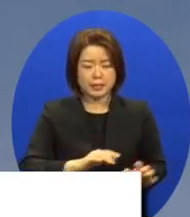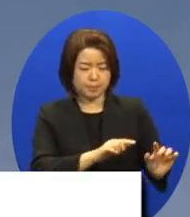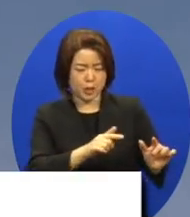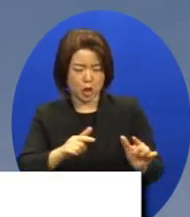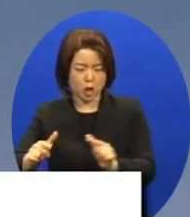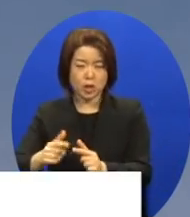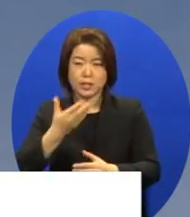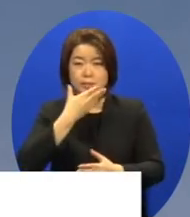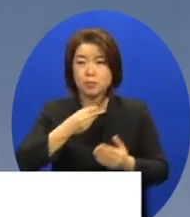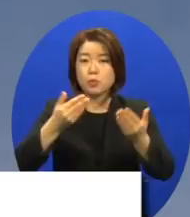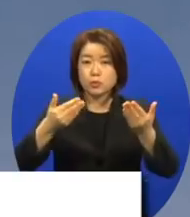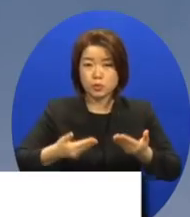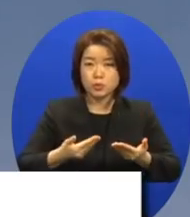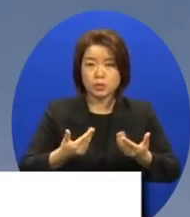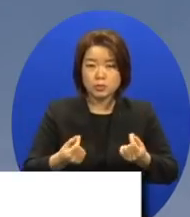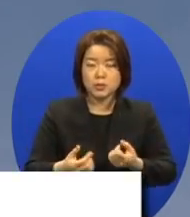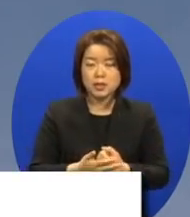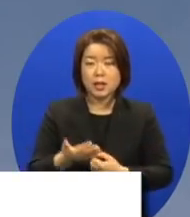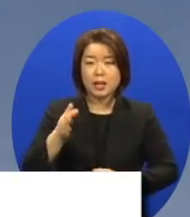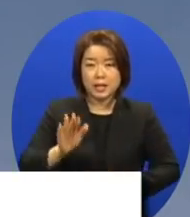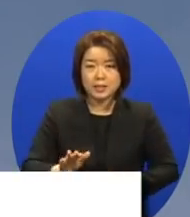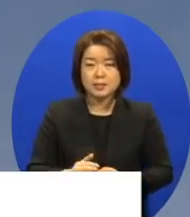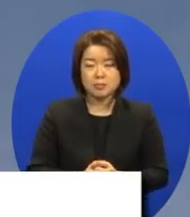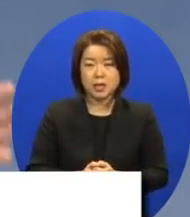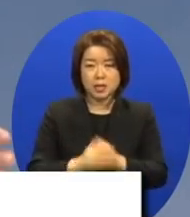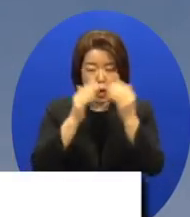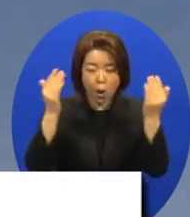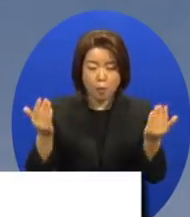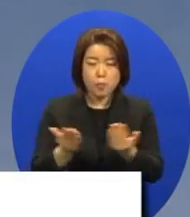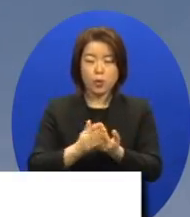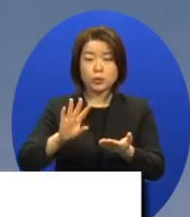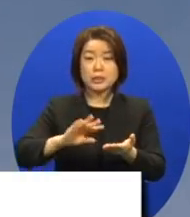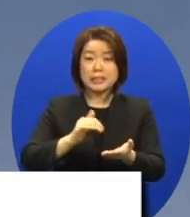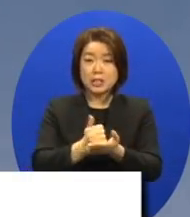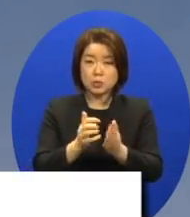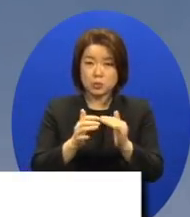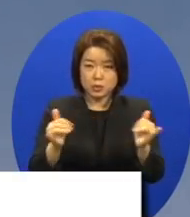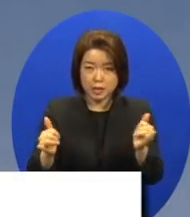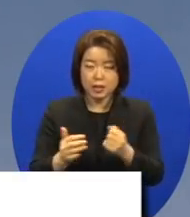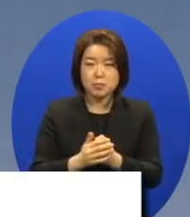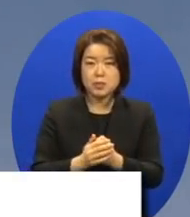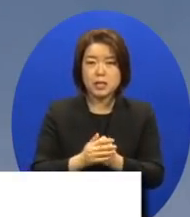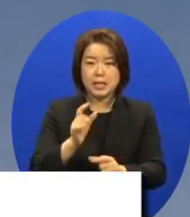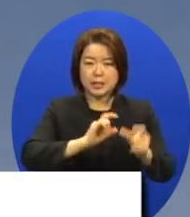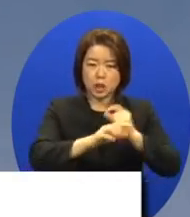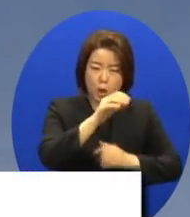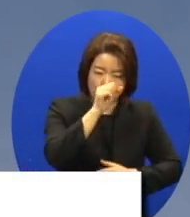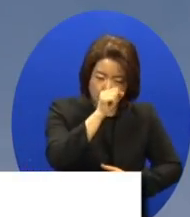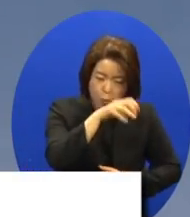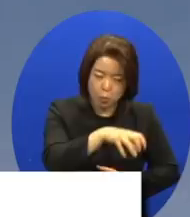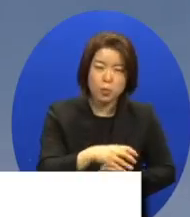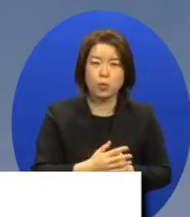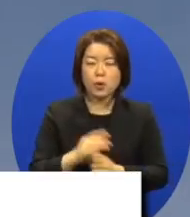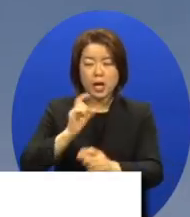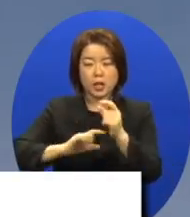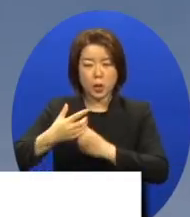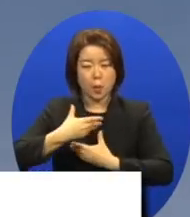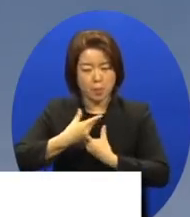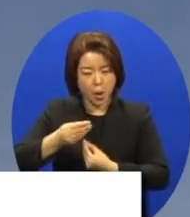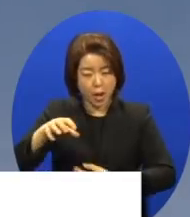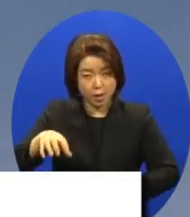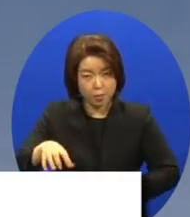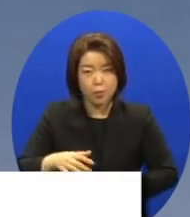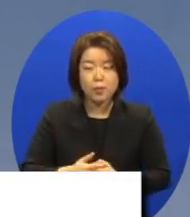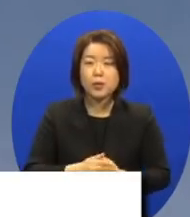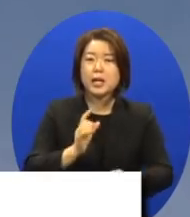주십니다 그렇지만 모든 그리스도인들이 다 더 좋은 곳 더 편한 곳